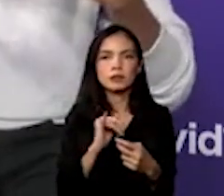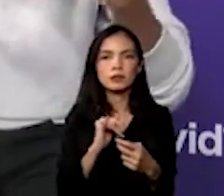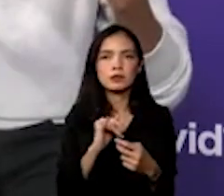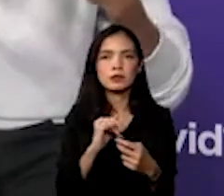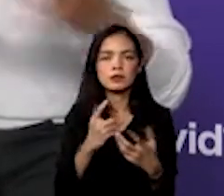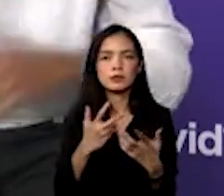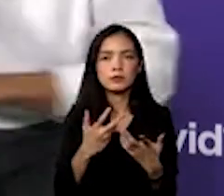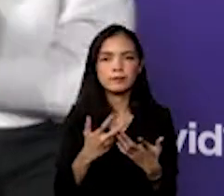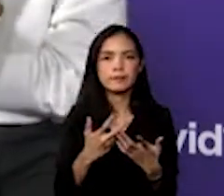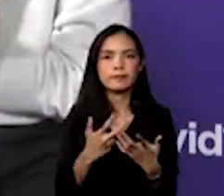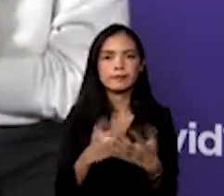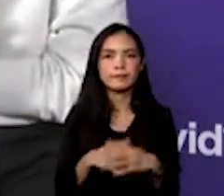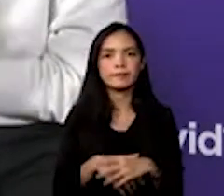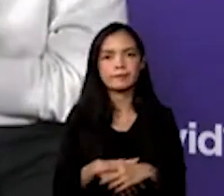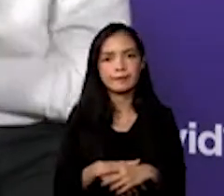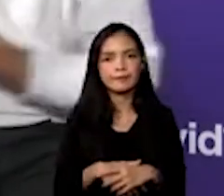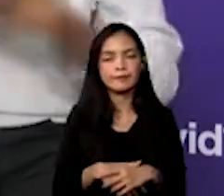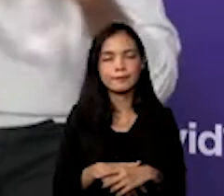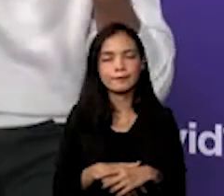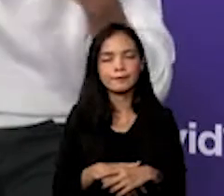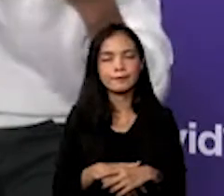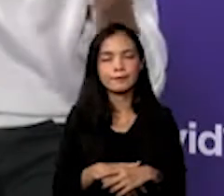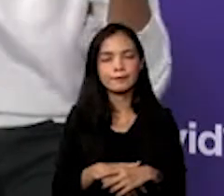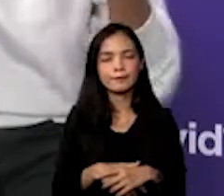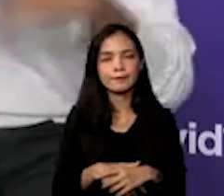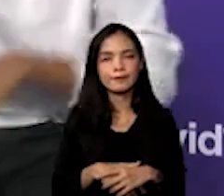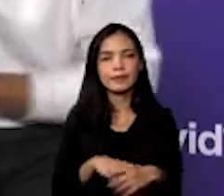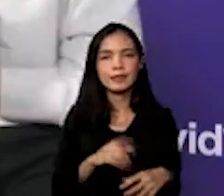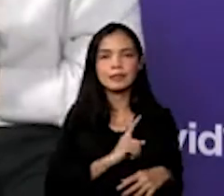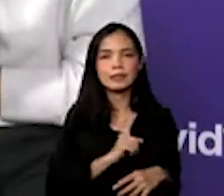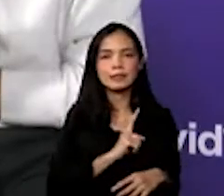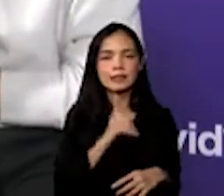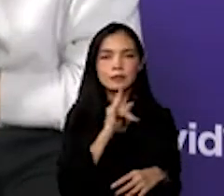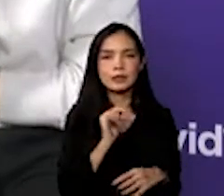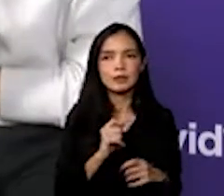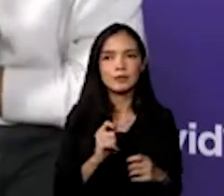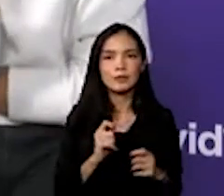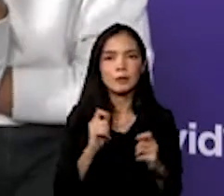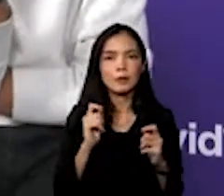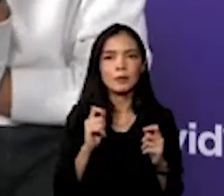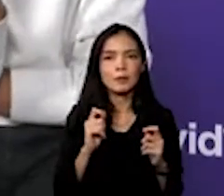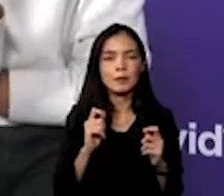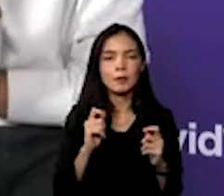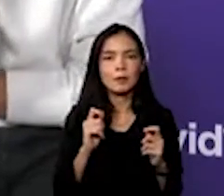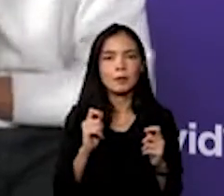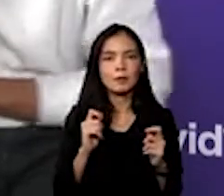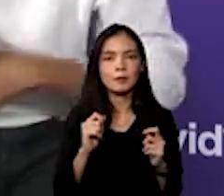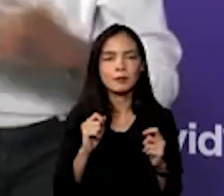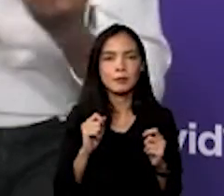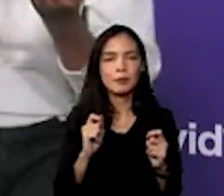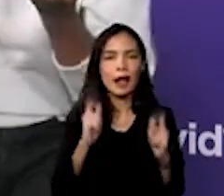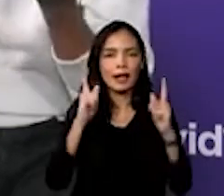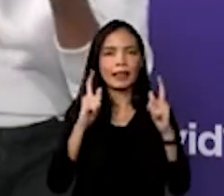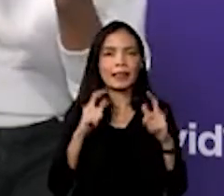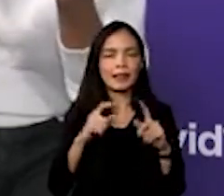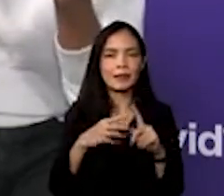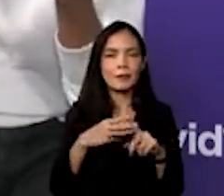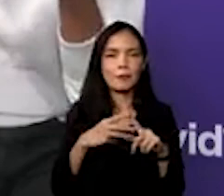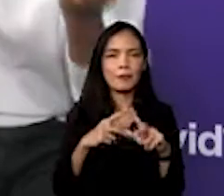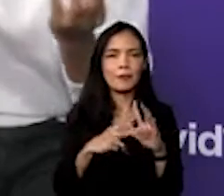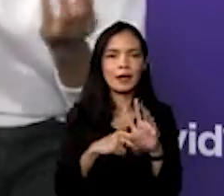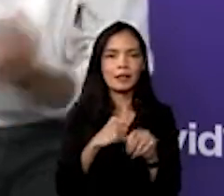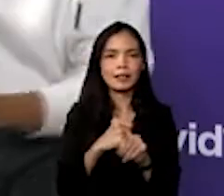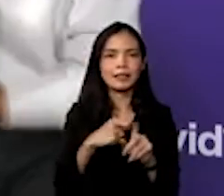ya bangkitkan apa yang ada di di dalam kita di dalam diri kita gitu maksudnya buat bisa bikin karya yang lebih bagus lagi